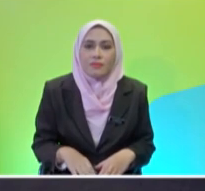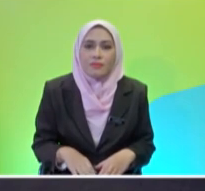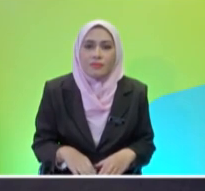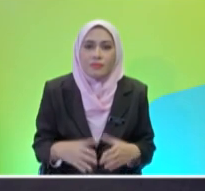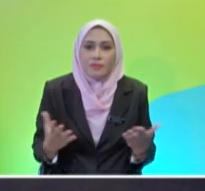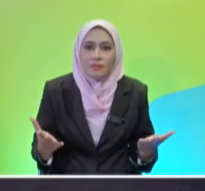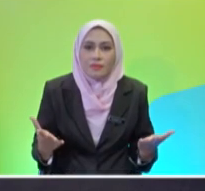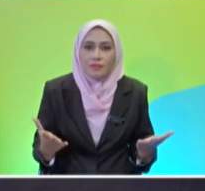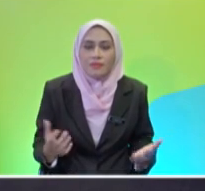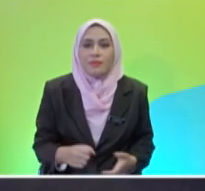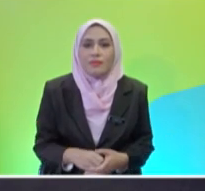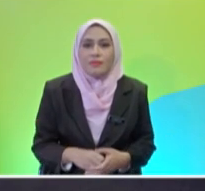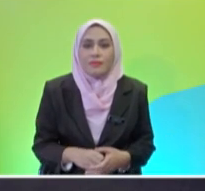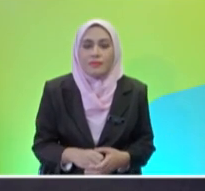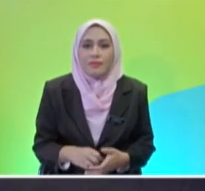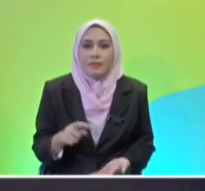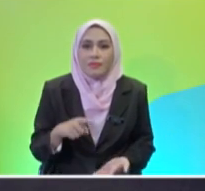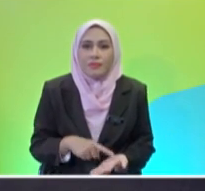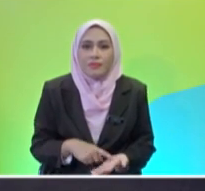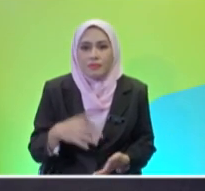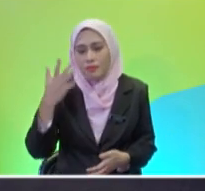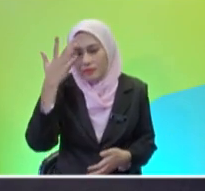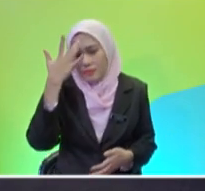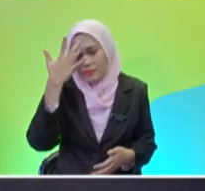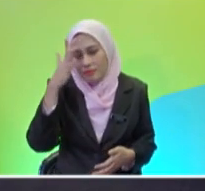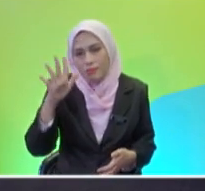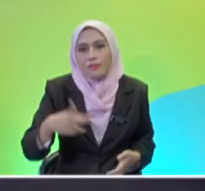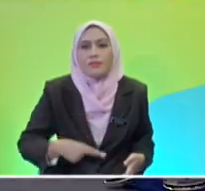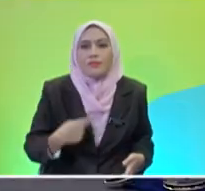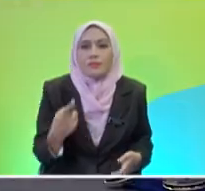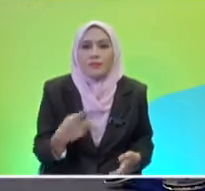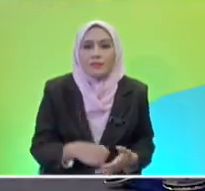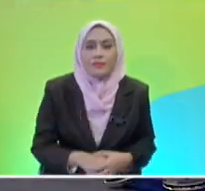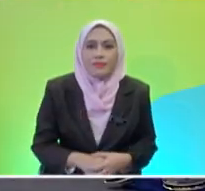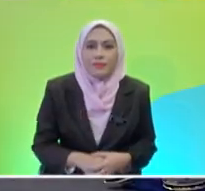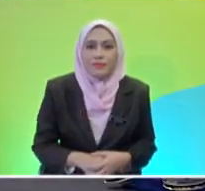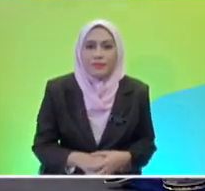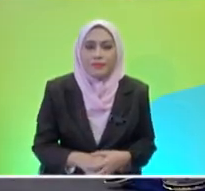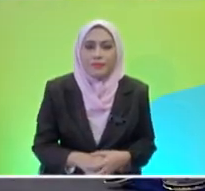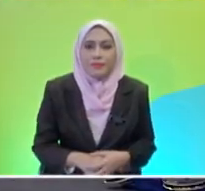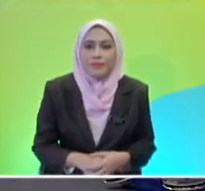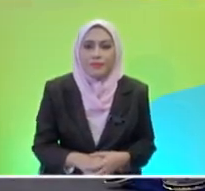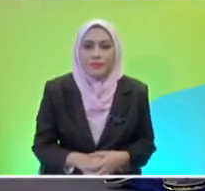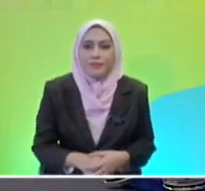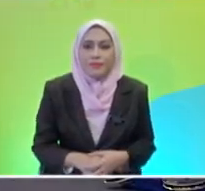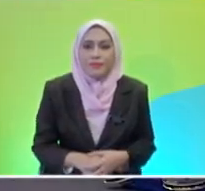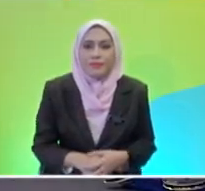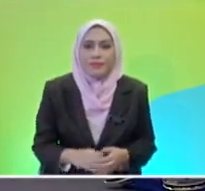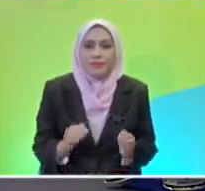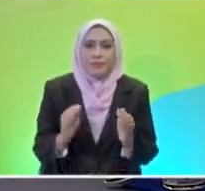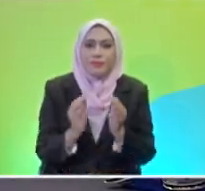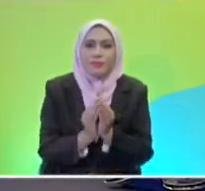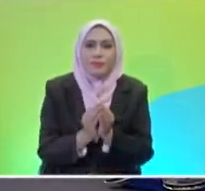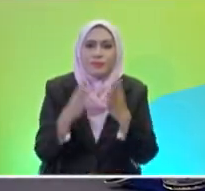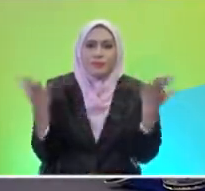ni. Yeay. Pandailah. Okey. Wah, kepompong pecah, cikgu. Ya,